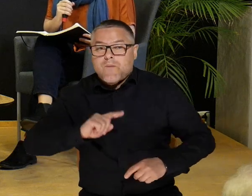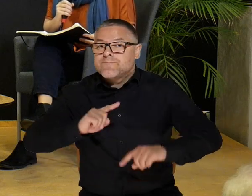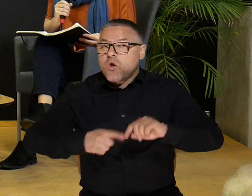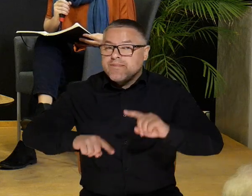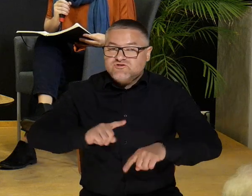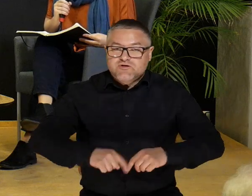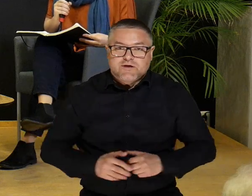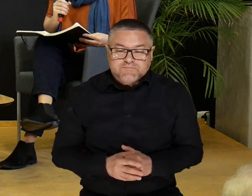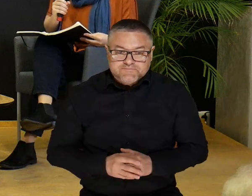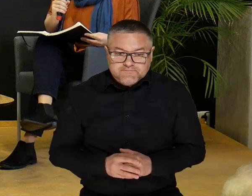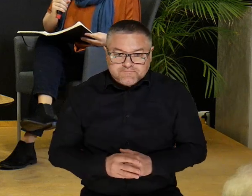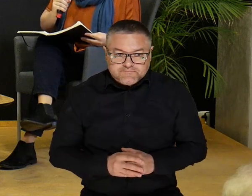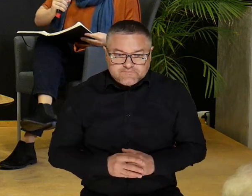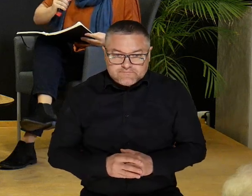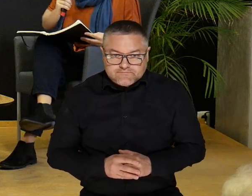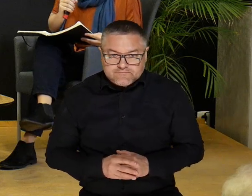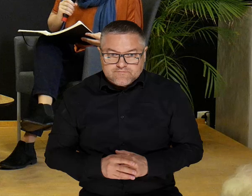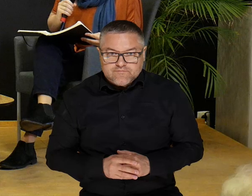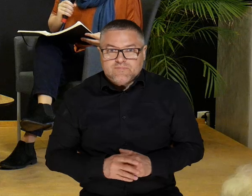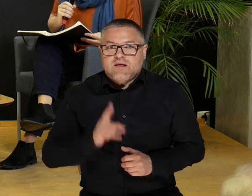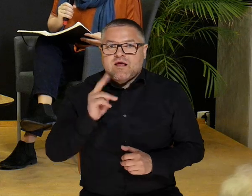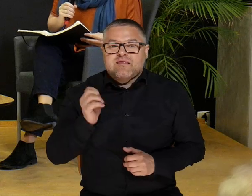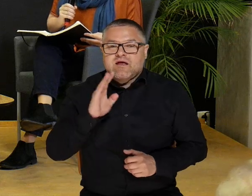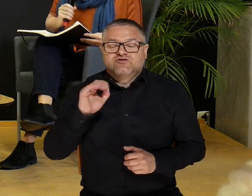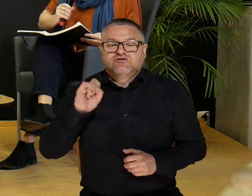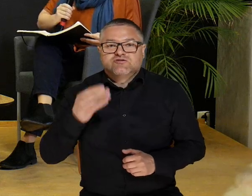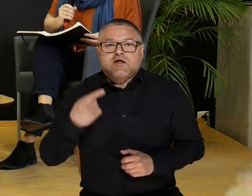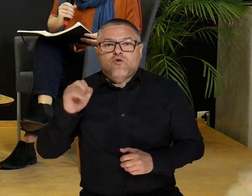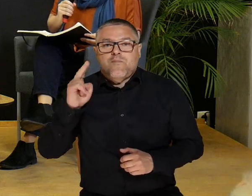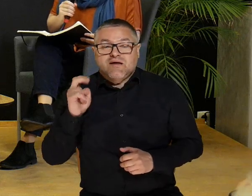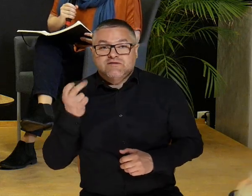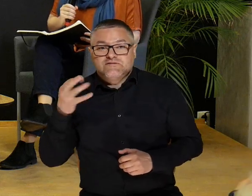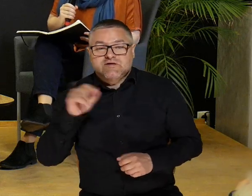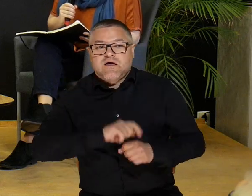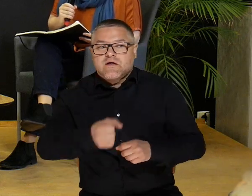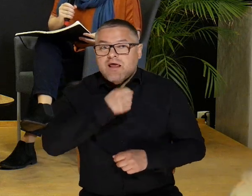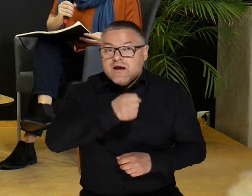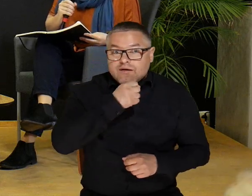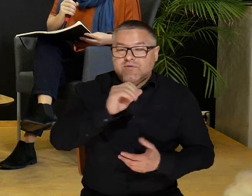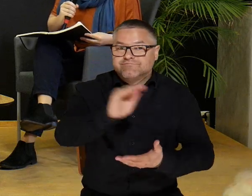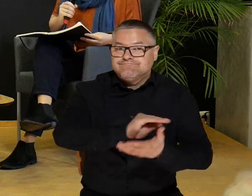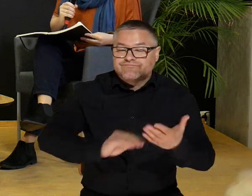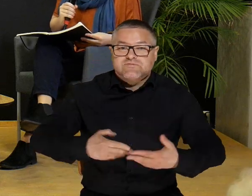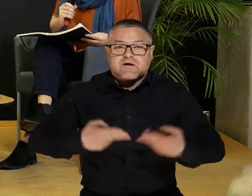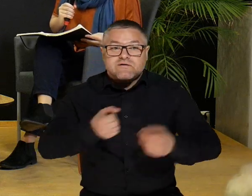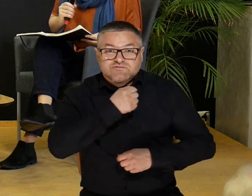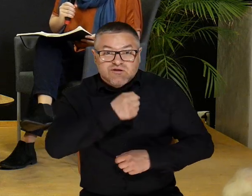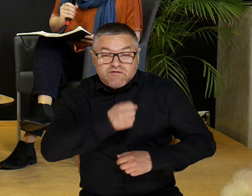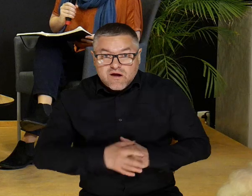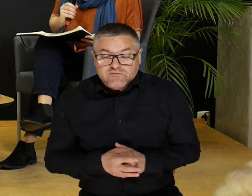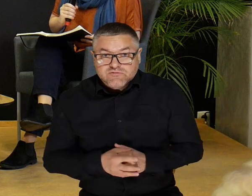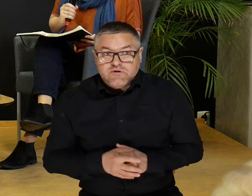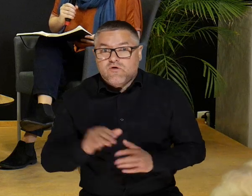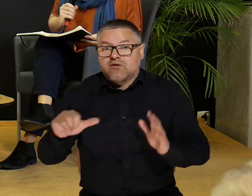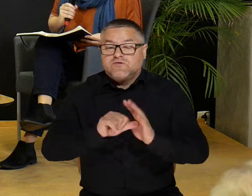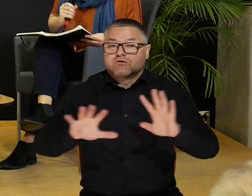Politycznej. Zaś Katarzyna Surmiak-Domańska jest reportażystką, pisarką, dziennikarką